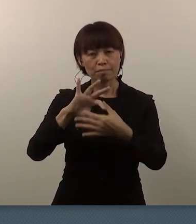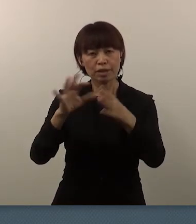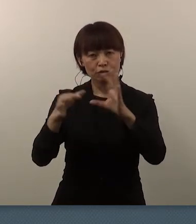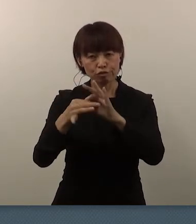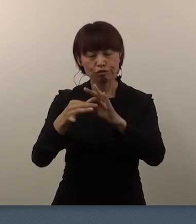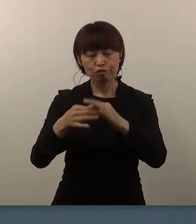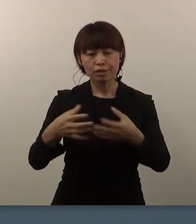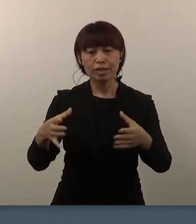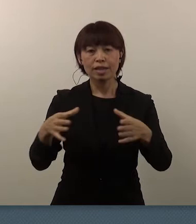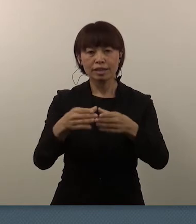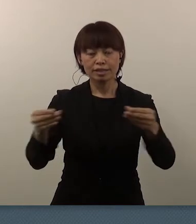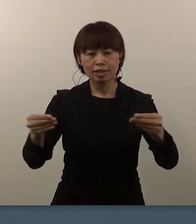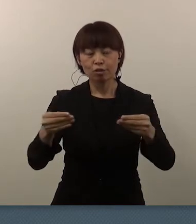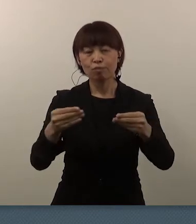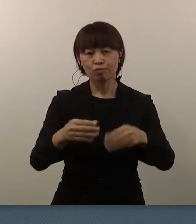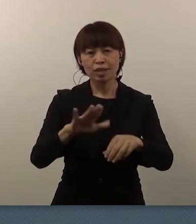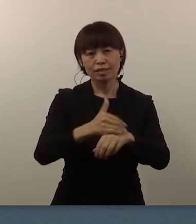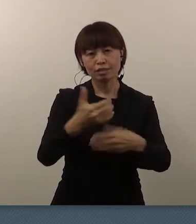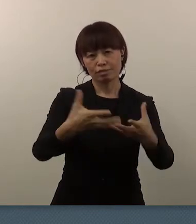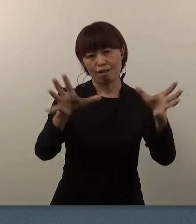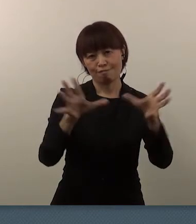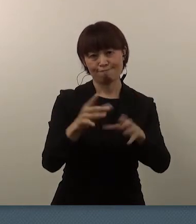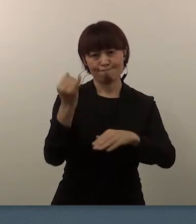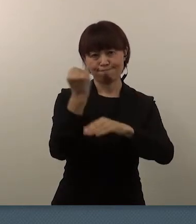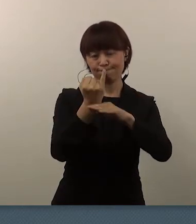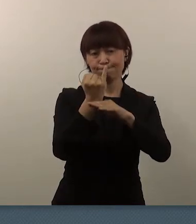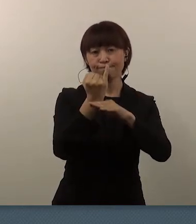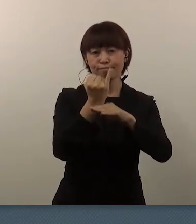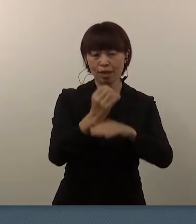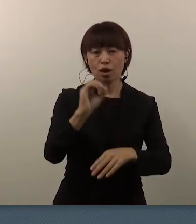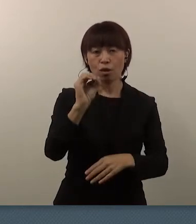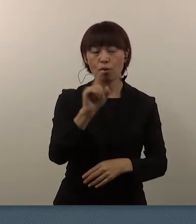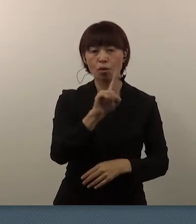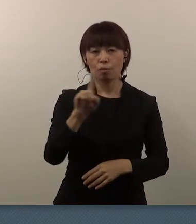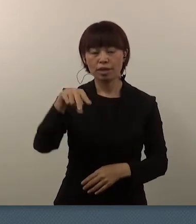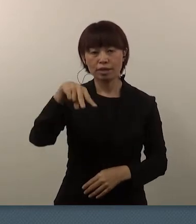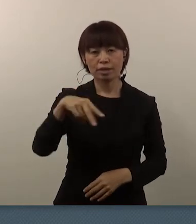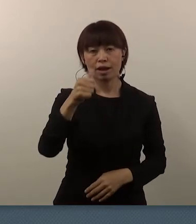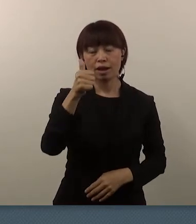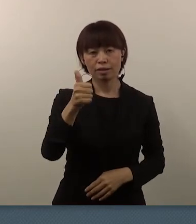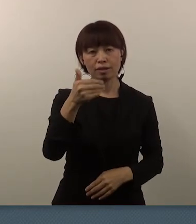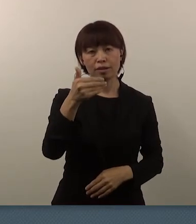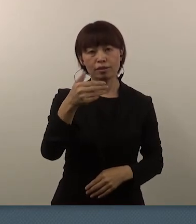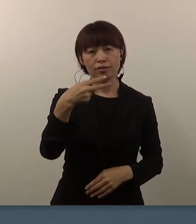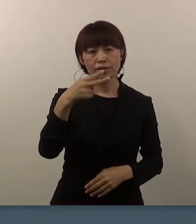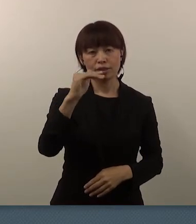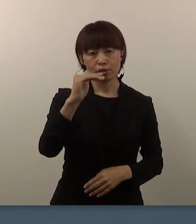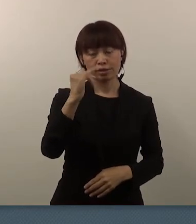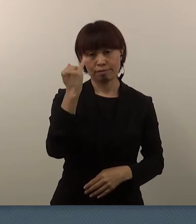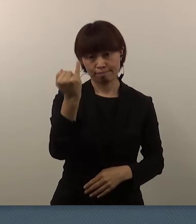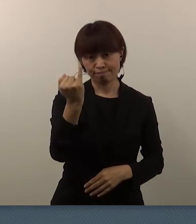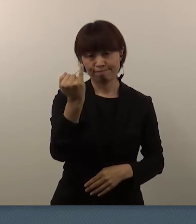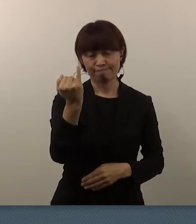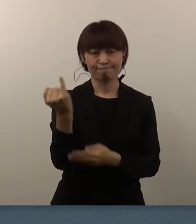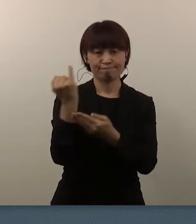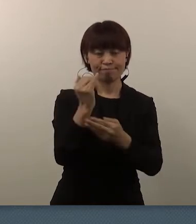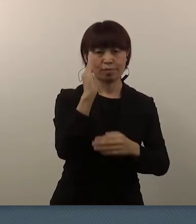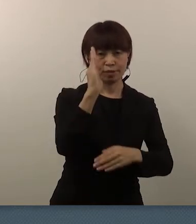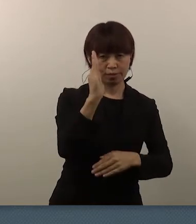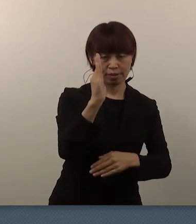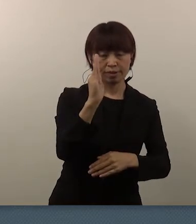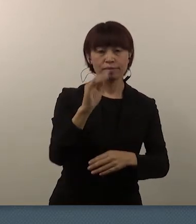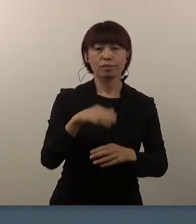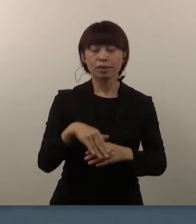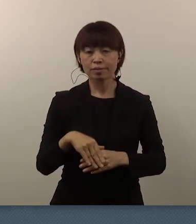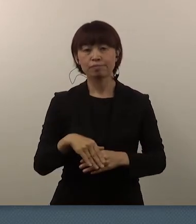としてチームを率いた神奈川ゆかりの帯名田邦子さんの講演会や、リオ2016パラリンピックの